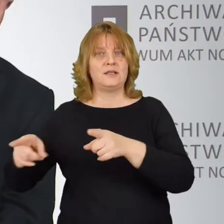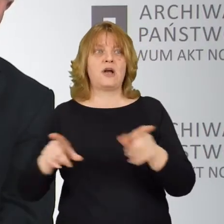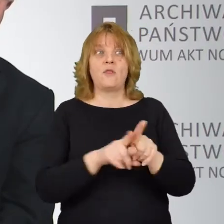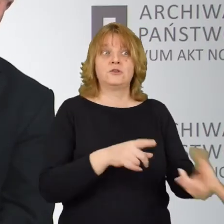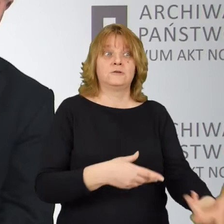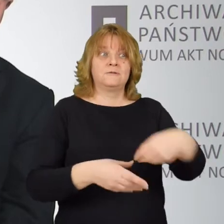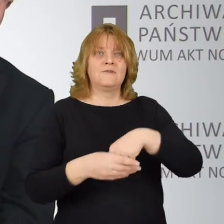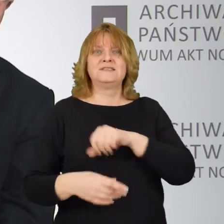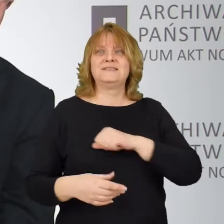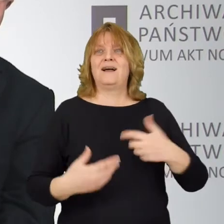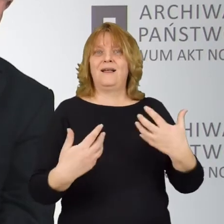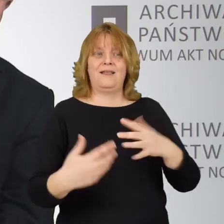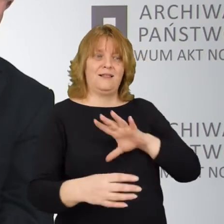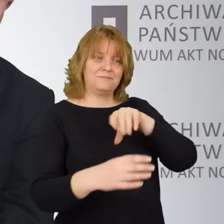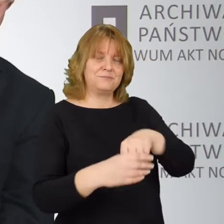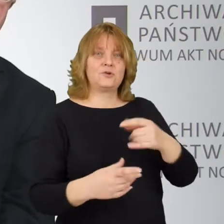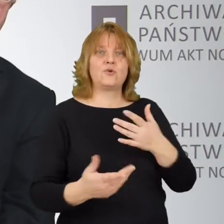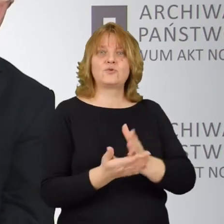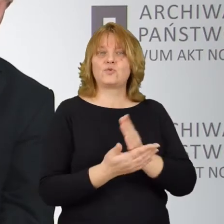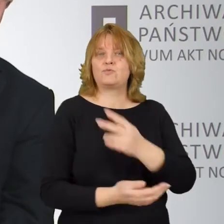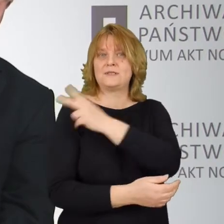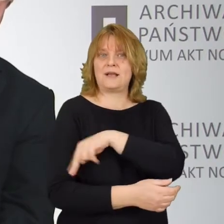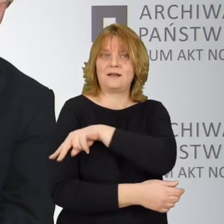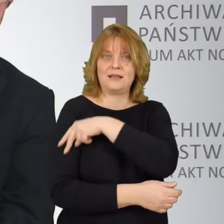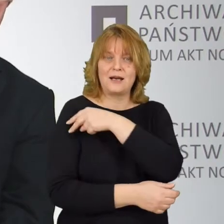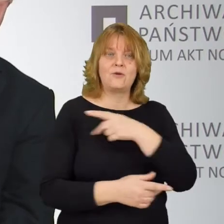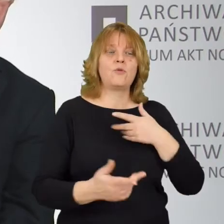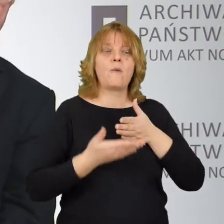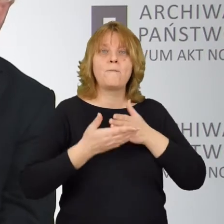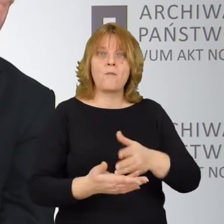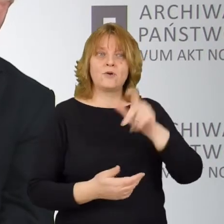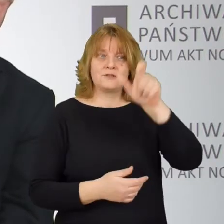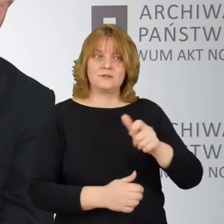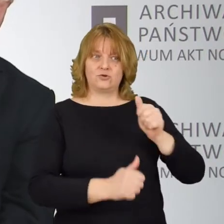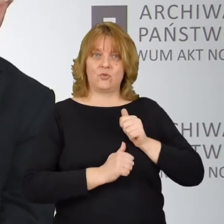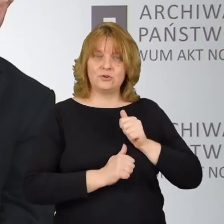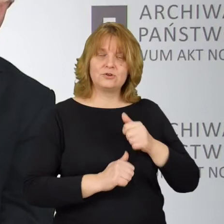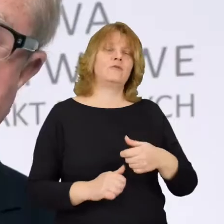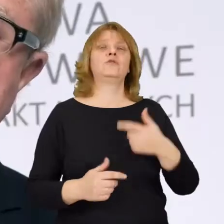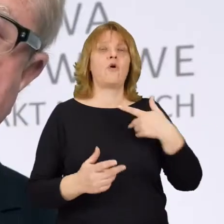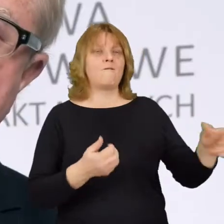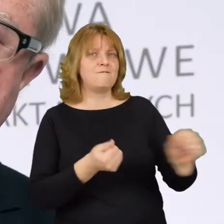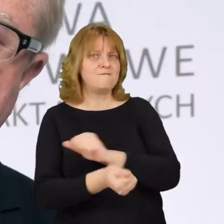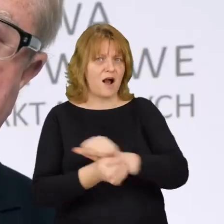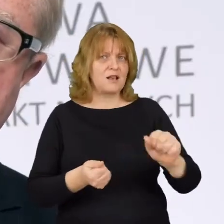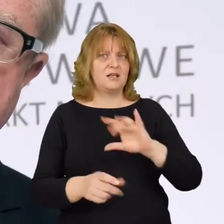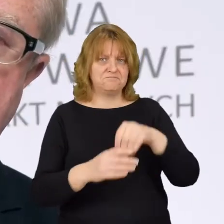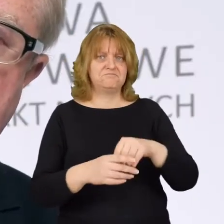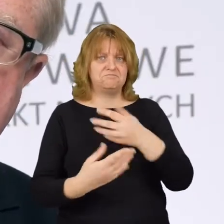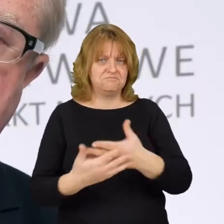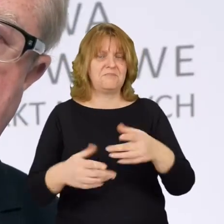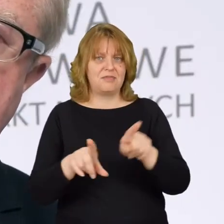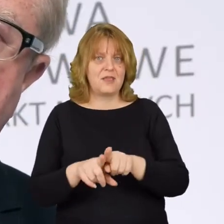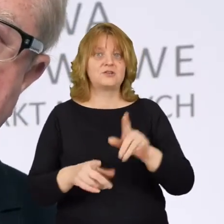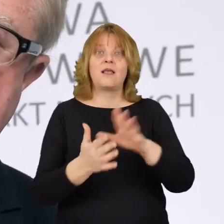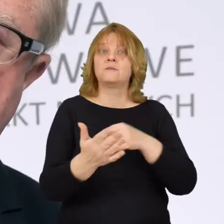się spontanicznie do służby sanitarnej, do pomocy żołnierzowi, wręcz do walki bezpośredniej. Przykładem